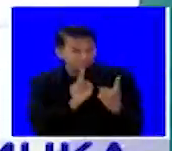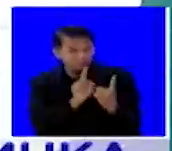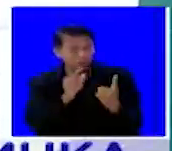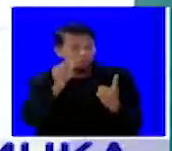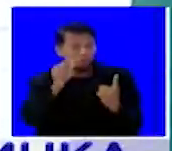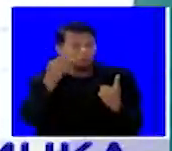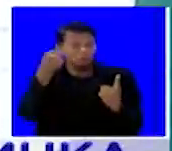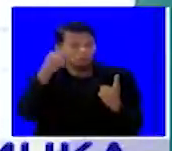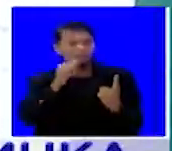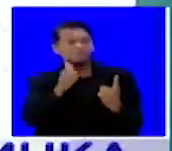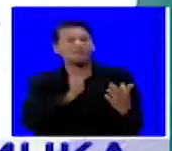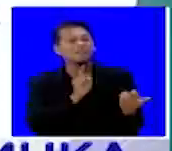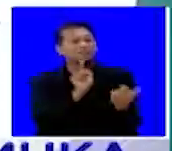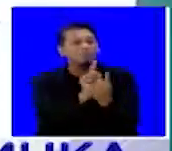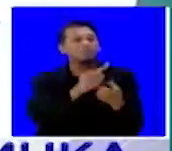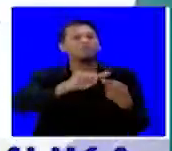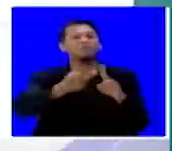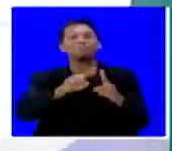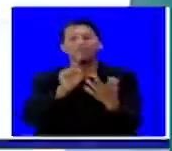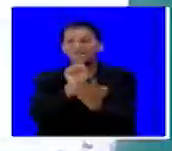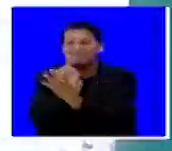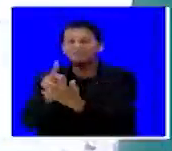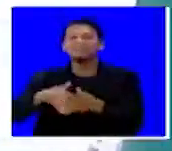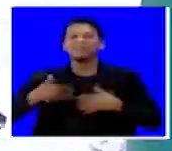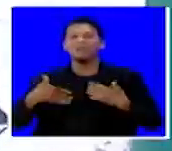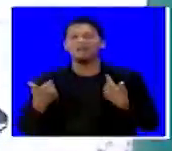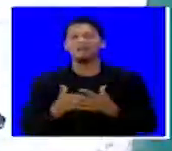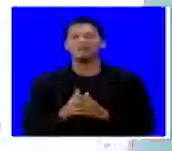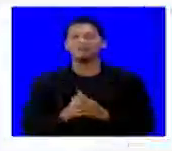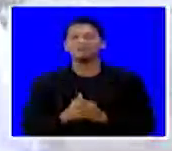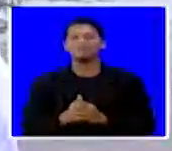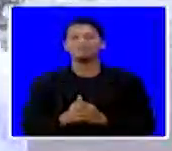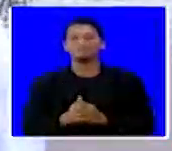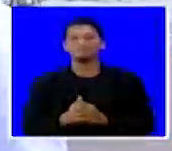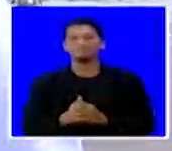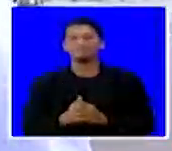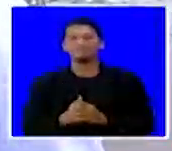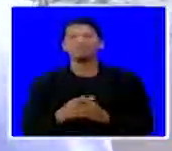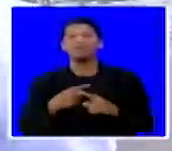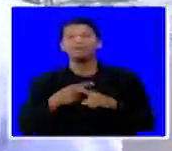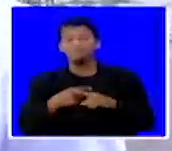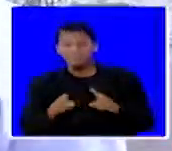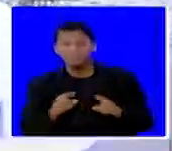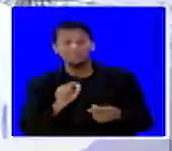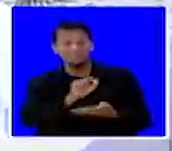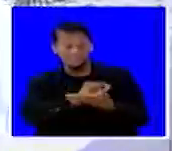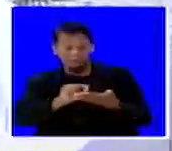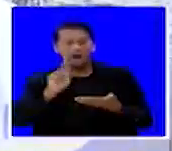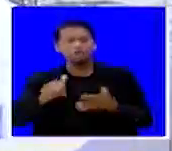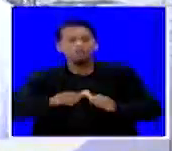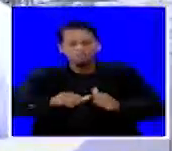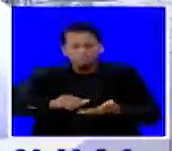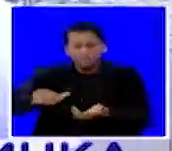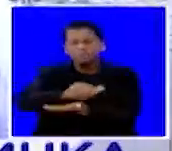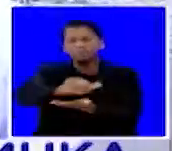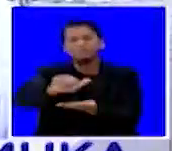sama teman-temannya, ya kadang ke tempat-tempat yang kotor, kalau di sekolahan kan bersih. Untuk sekolah tatap muka, sejauh ini saya sebenarnya setuju